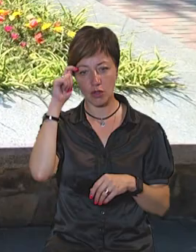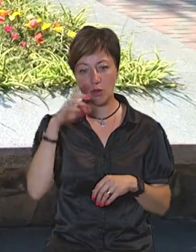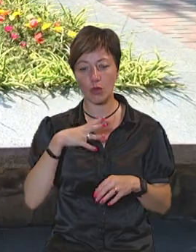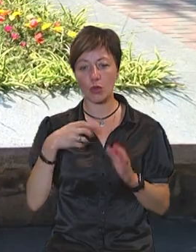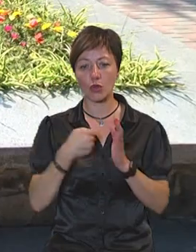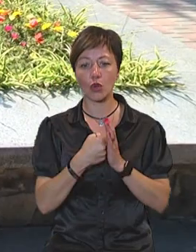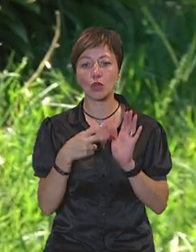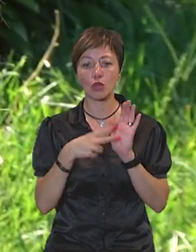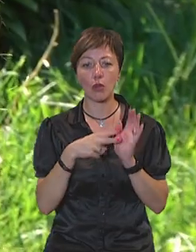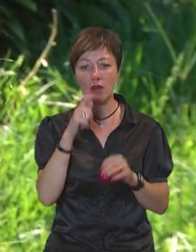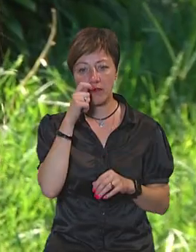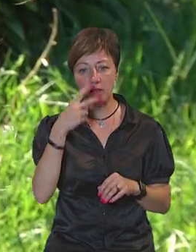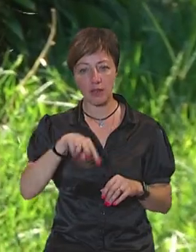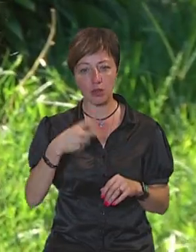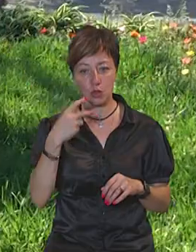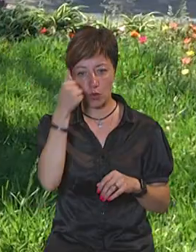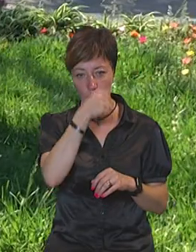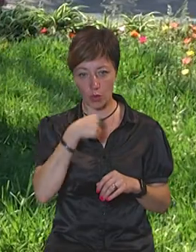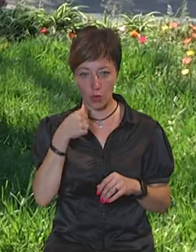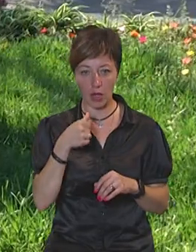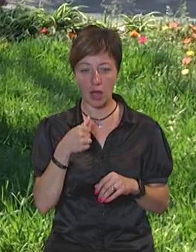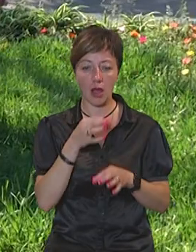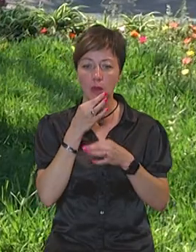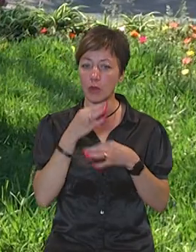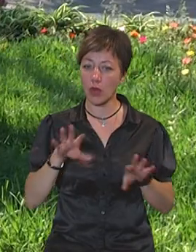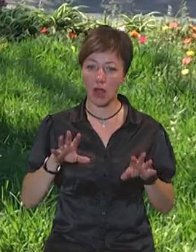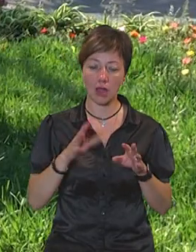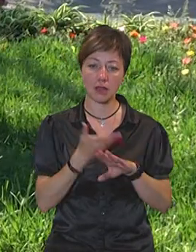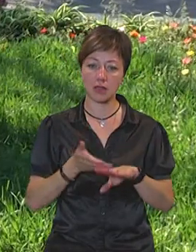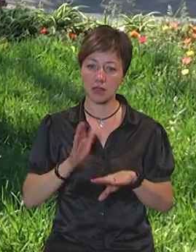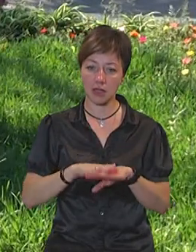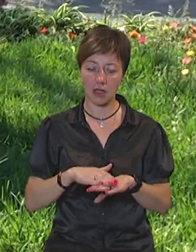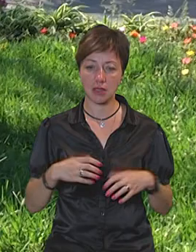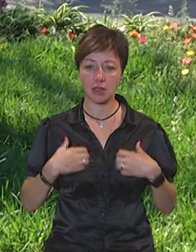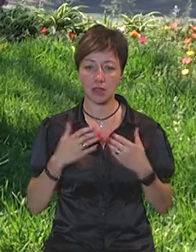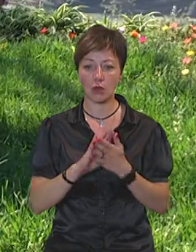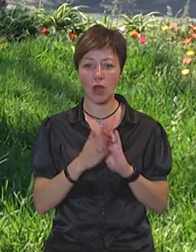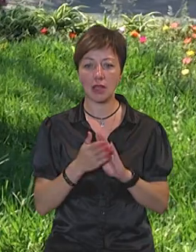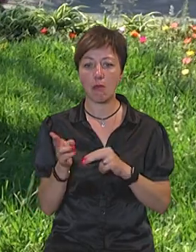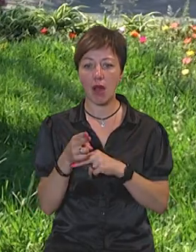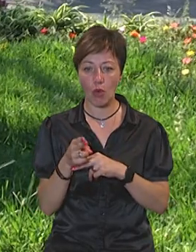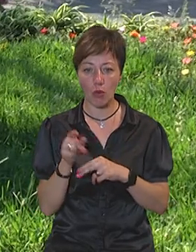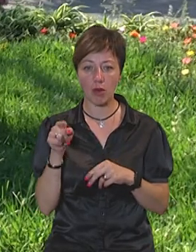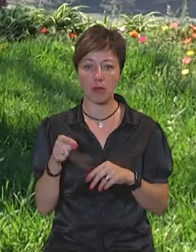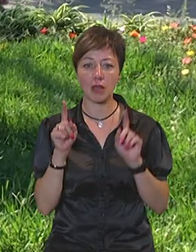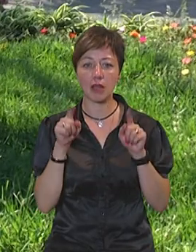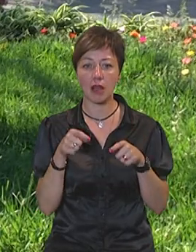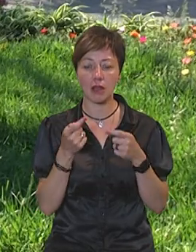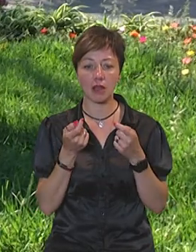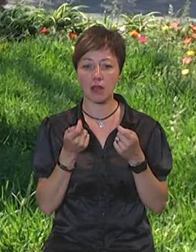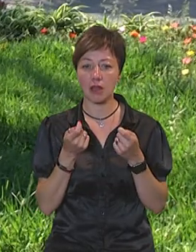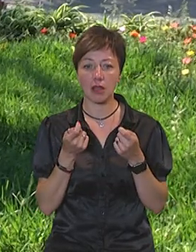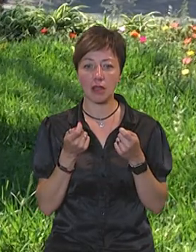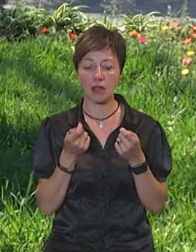до 7 квітня 2022 року. Яка б не була надзвичайно складна і жахлива ситуація в Маріуполі, він мені навіть на